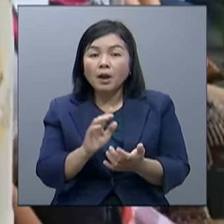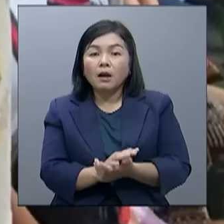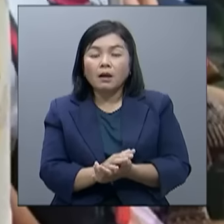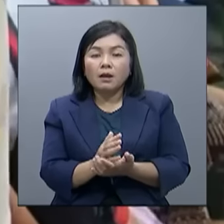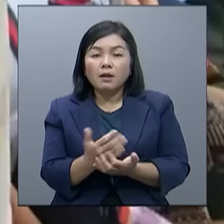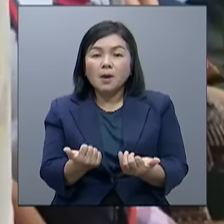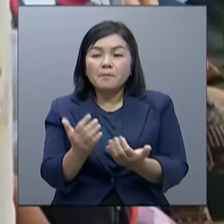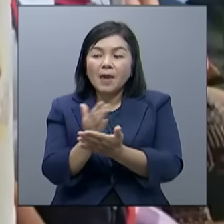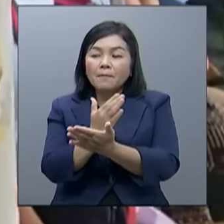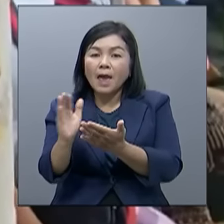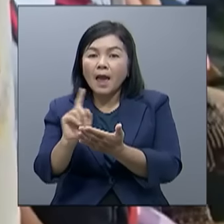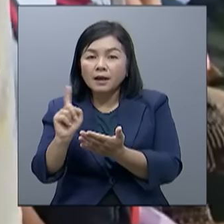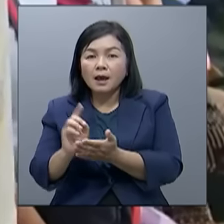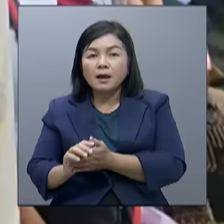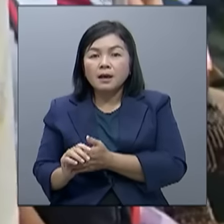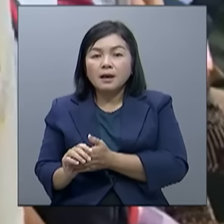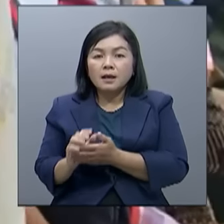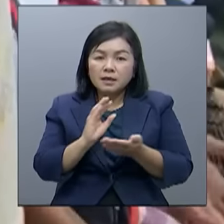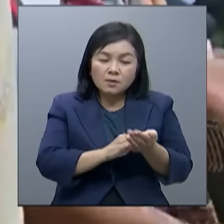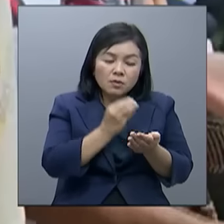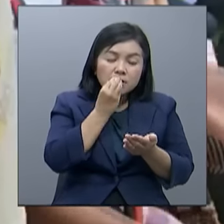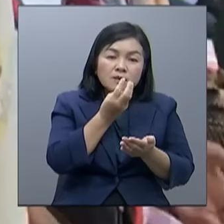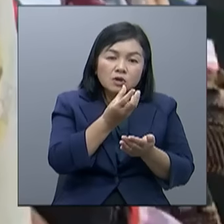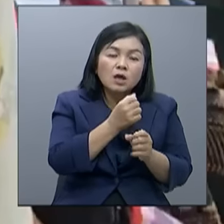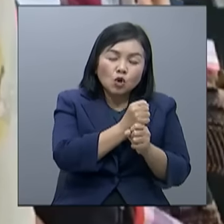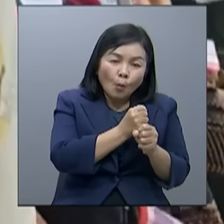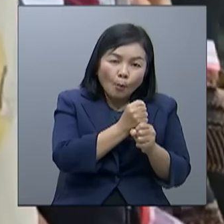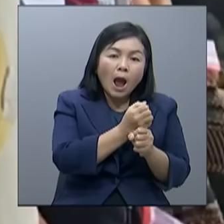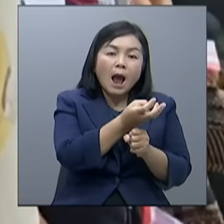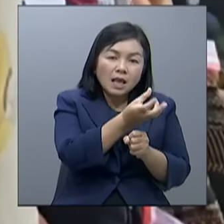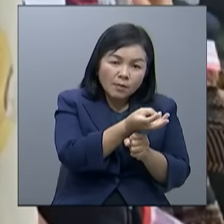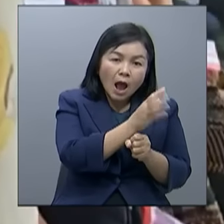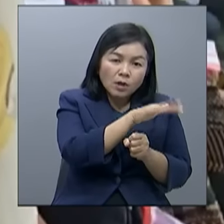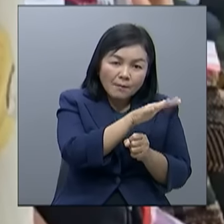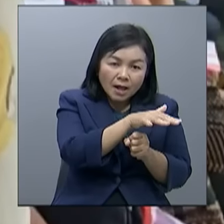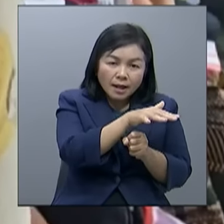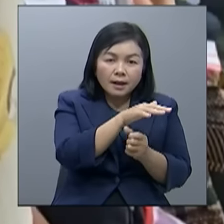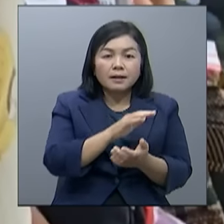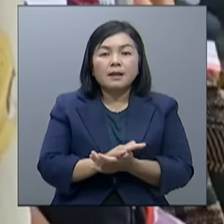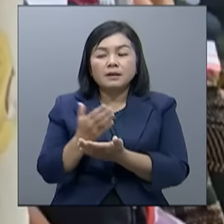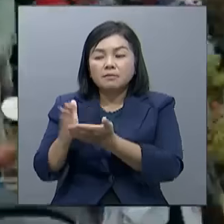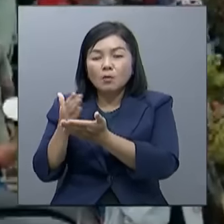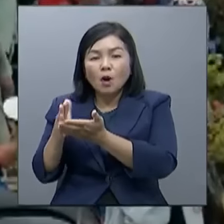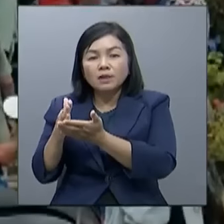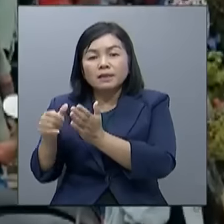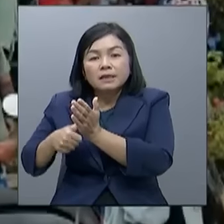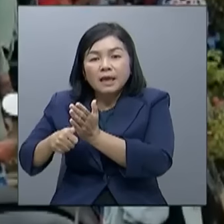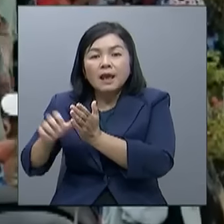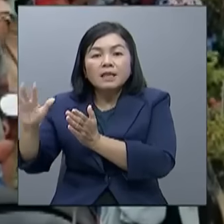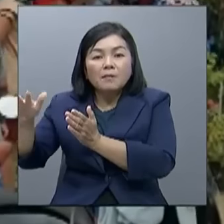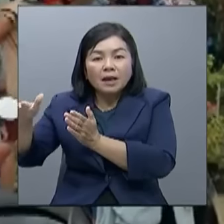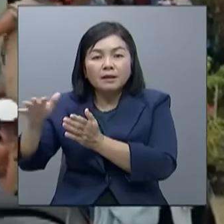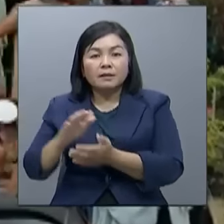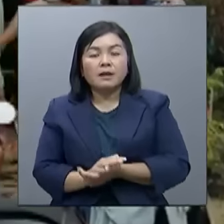หลือยังไง แบ่งใช้ก็ 5,000 เก็บไว้ซื้อนมข้าวสารก็ 5,000 นึง แต่เจ้าหนี้เนี่ยค่